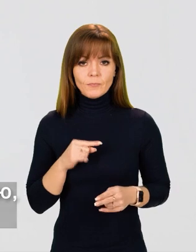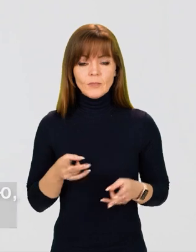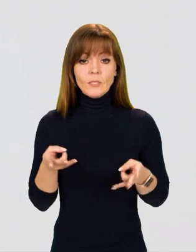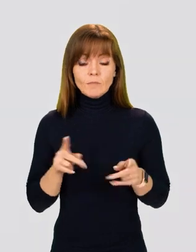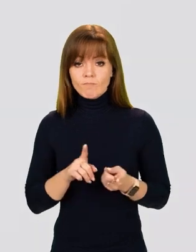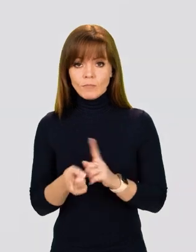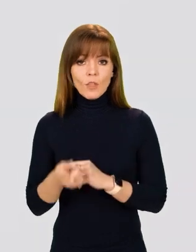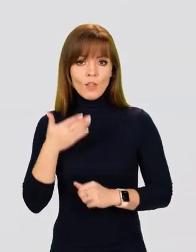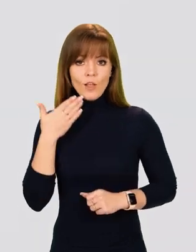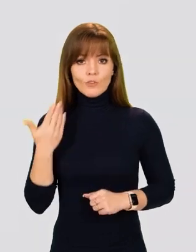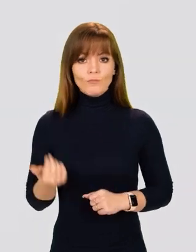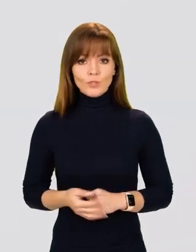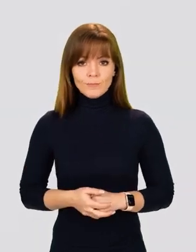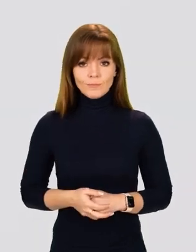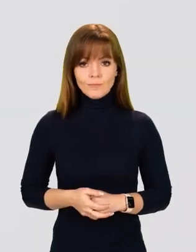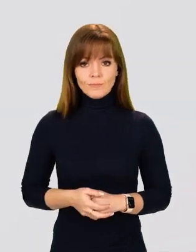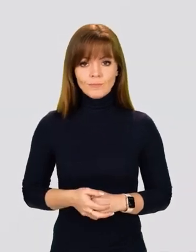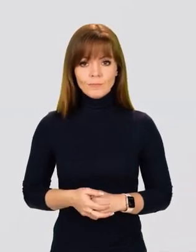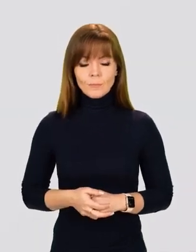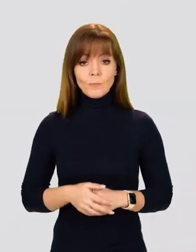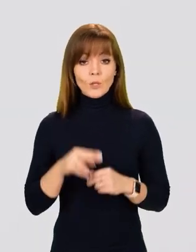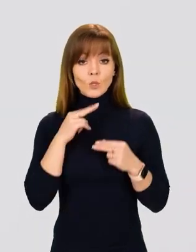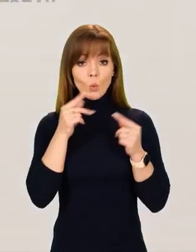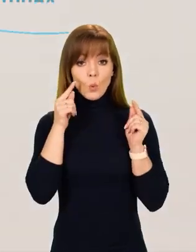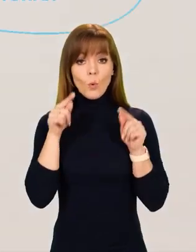випускати це. І стає легше.